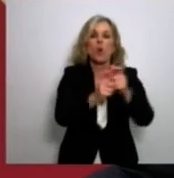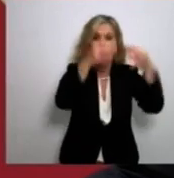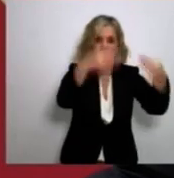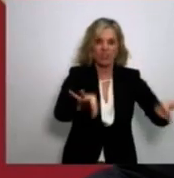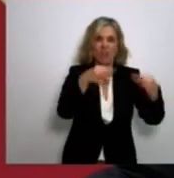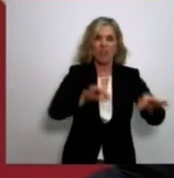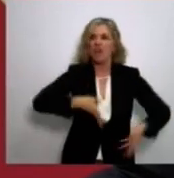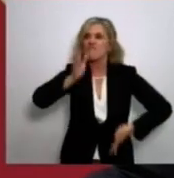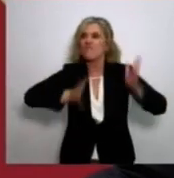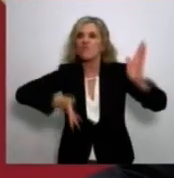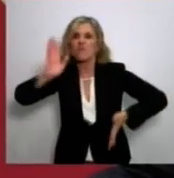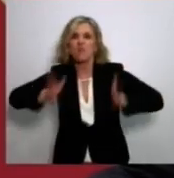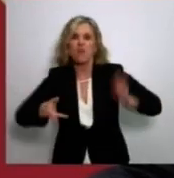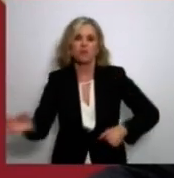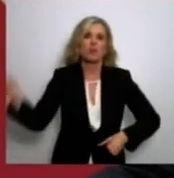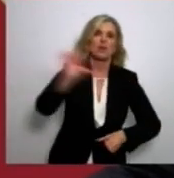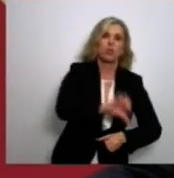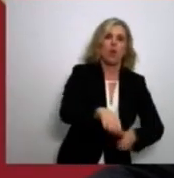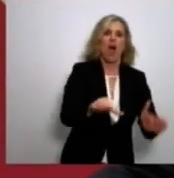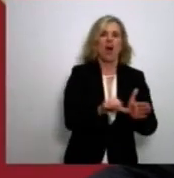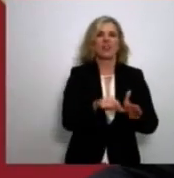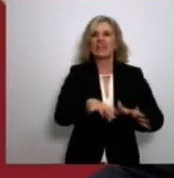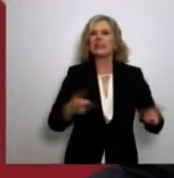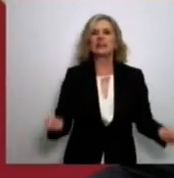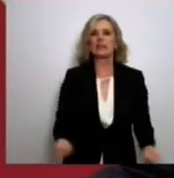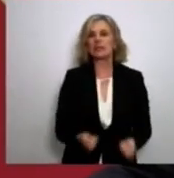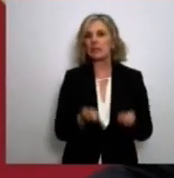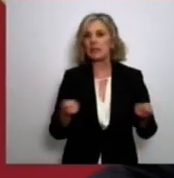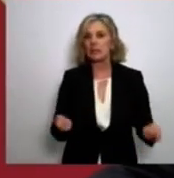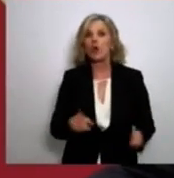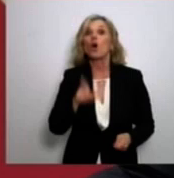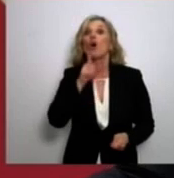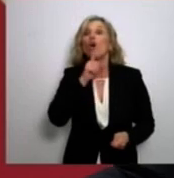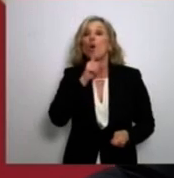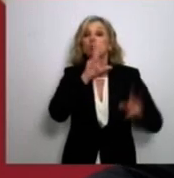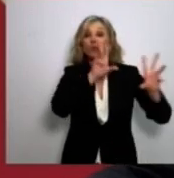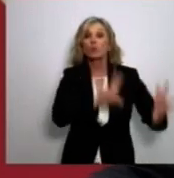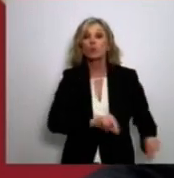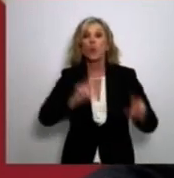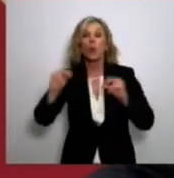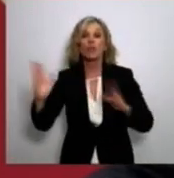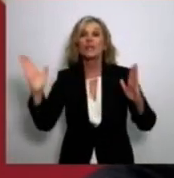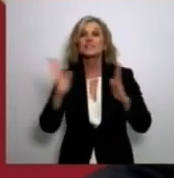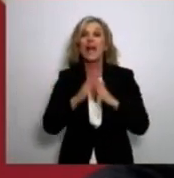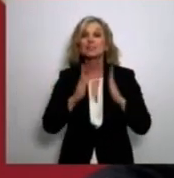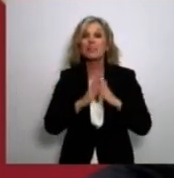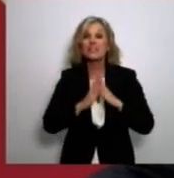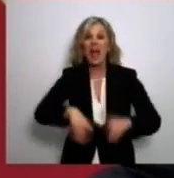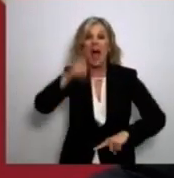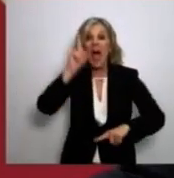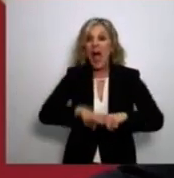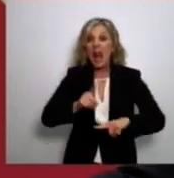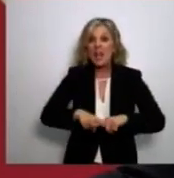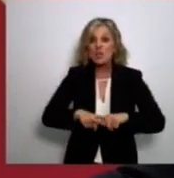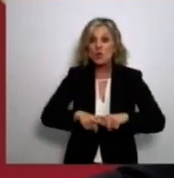έτσι ώστε στη συνέχεια να την ξεπουλήσει. Αυτό το οποίο συμβαίνει με τα σπίτια 700.000 ανθρώπων, Ελλήνων, είναι